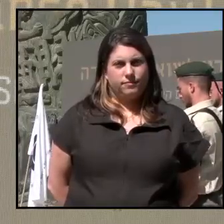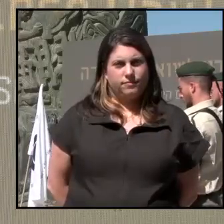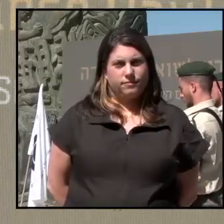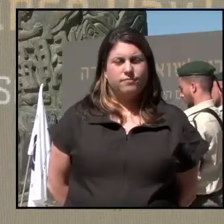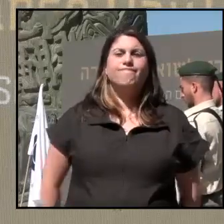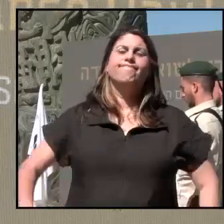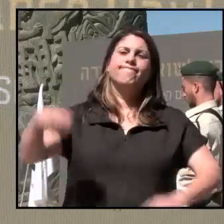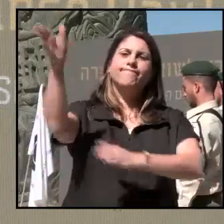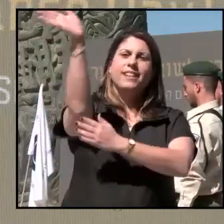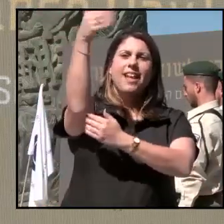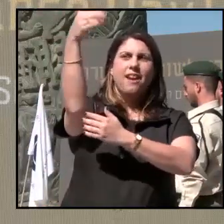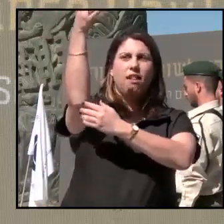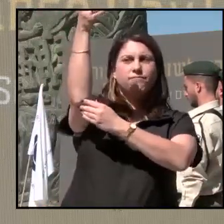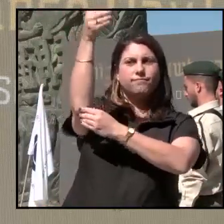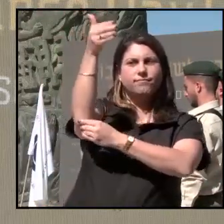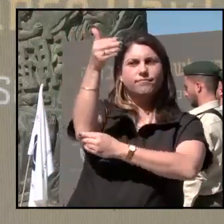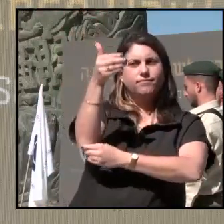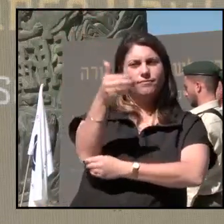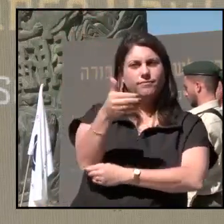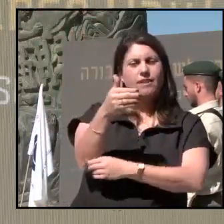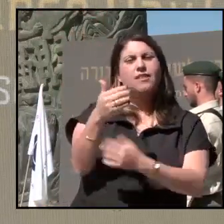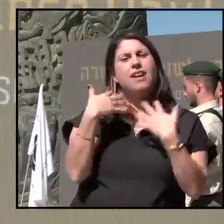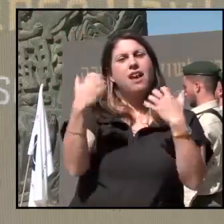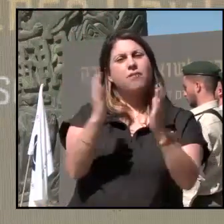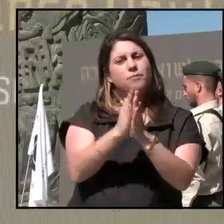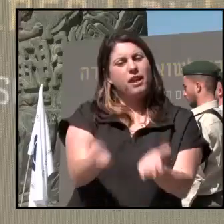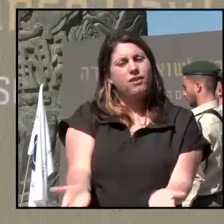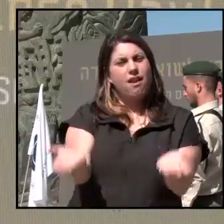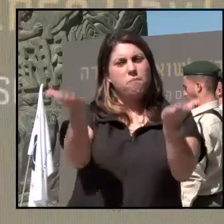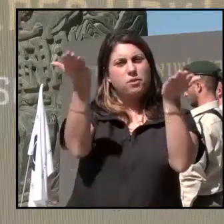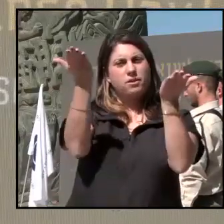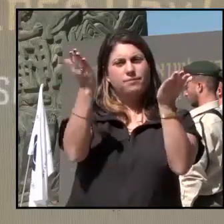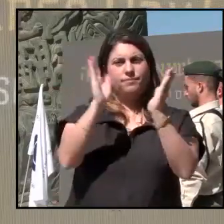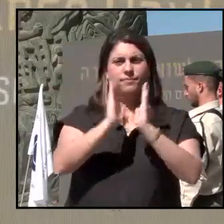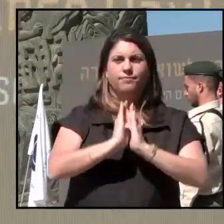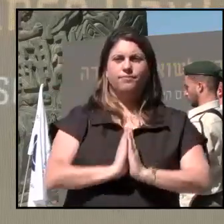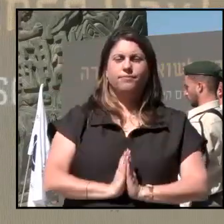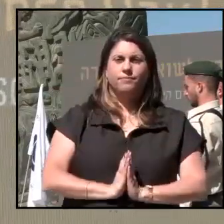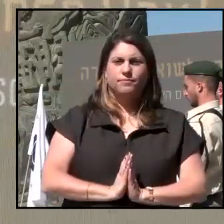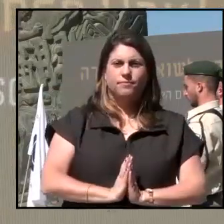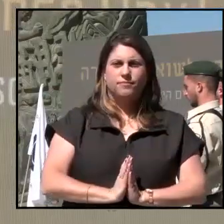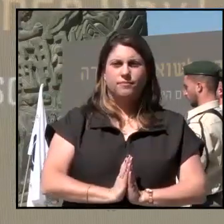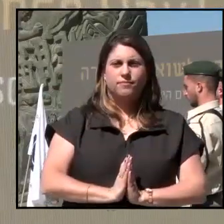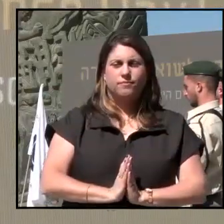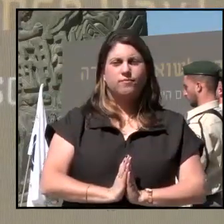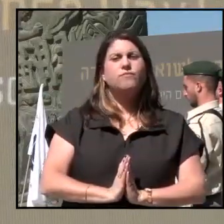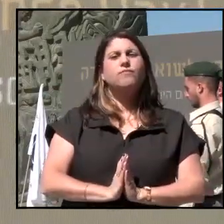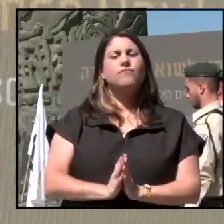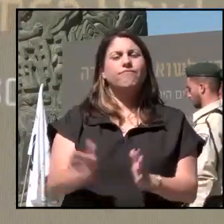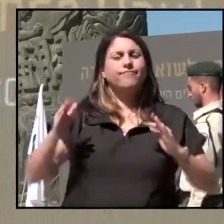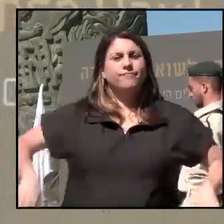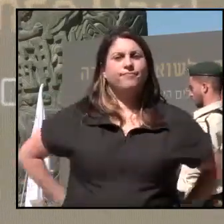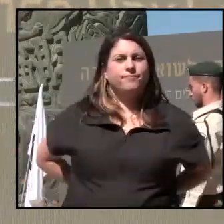להורדת דגל הלאום לחצי הדורן, הקהל מתבקש לעמוד. משמר יבוא לדום. משמר